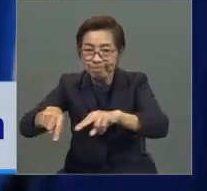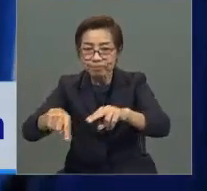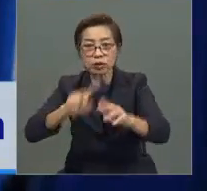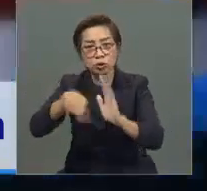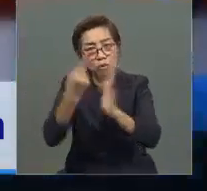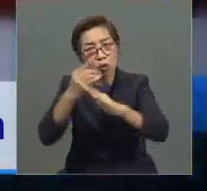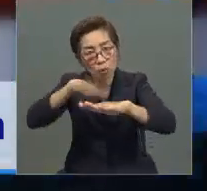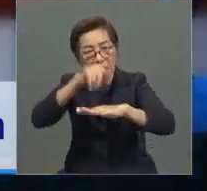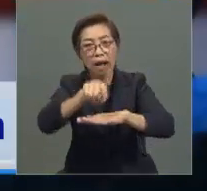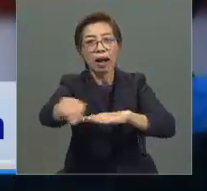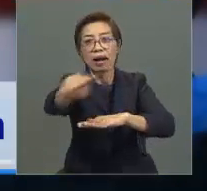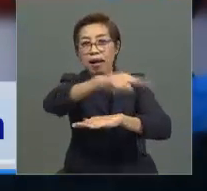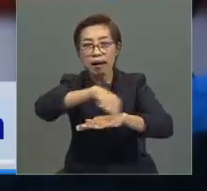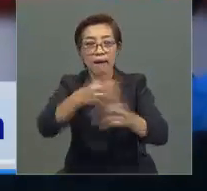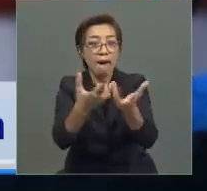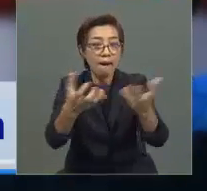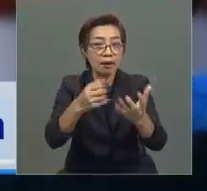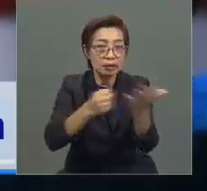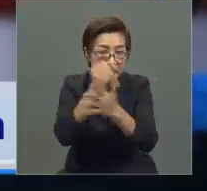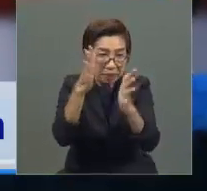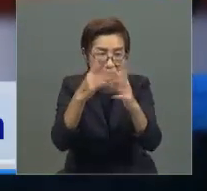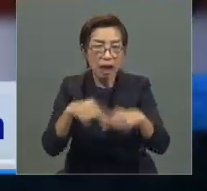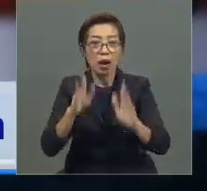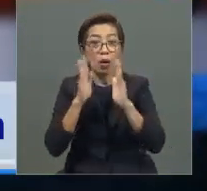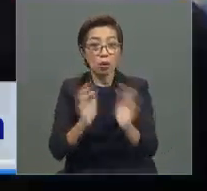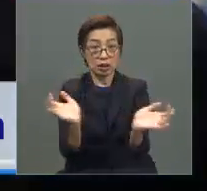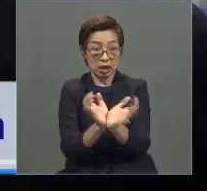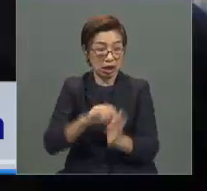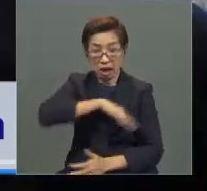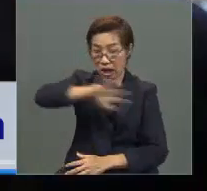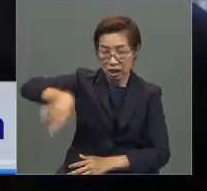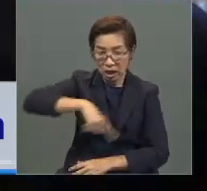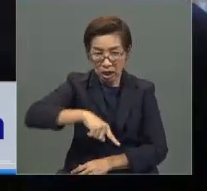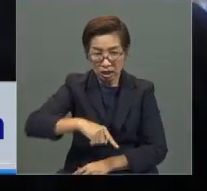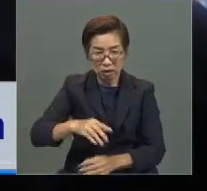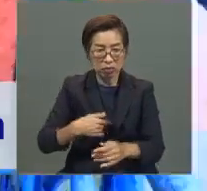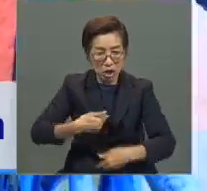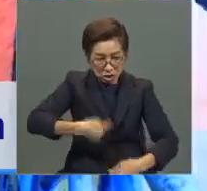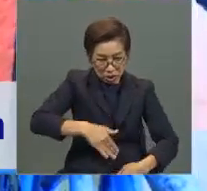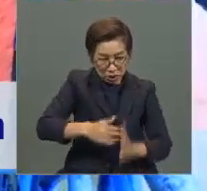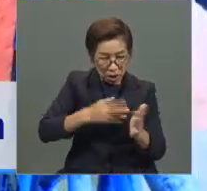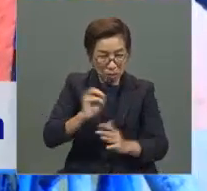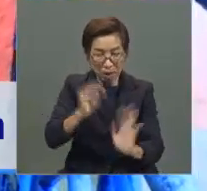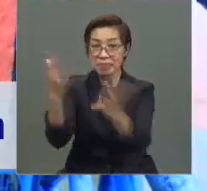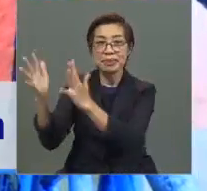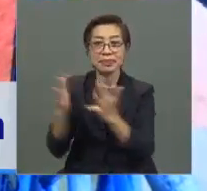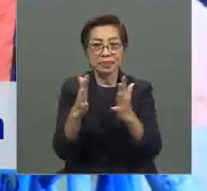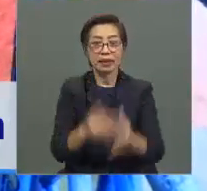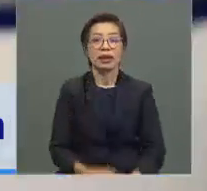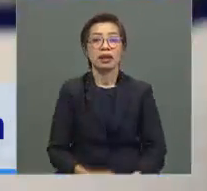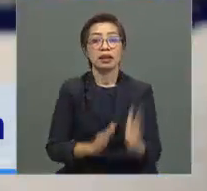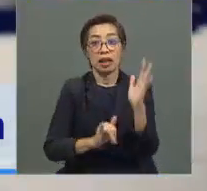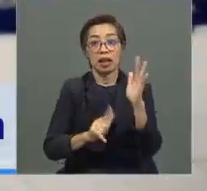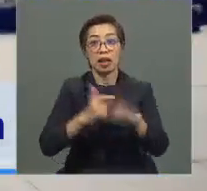กฎหมายนะครับและไม่มีผู้ต้องขังรายใดที่ปัสสาวะเป็นสีม่วงนายวรเชษฐพรมโอภาศรองผู้ว่าราชการจังหวัดยะลาบอกว่า